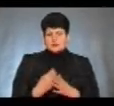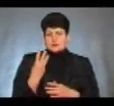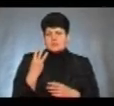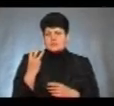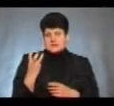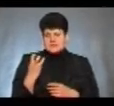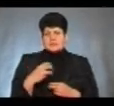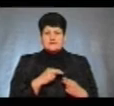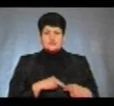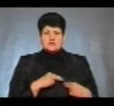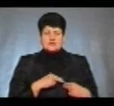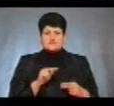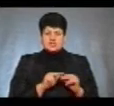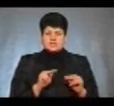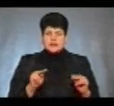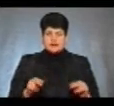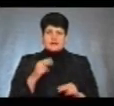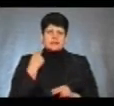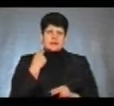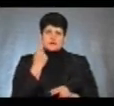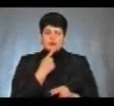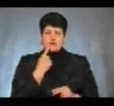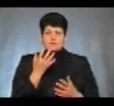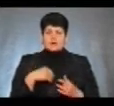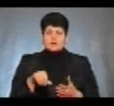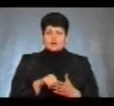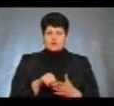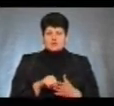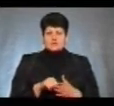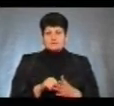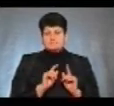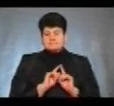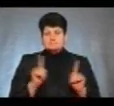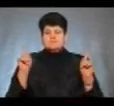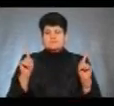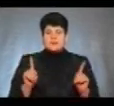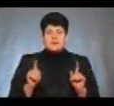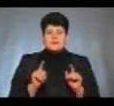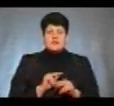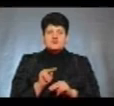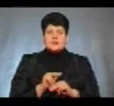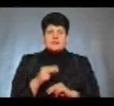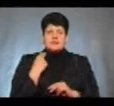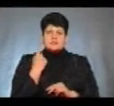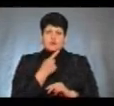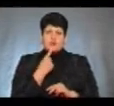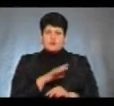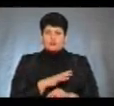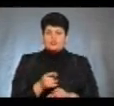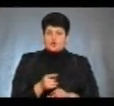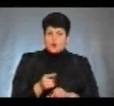вчителів англійської мови з області взяли участь у фестивалі нестандартних та дієвих ідей навчання англійської мови, який відбувся у